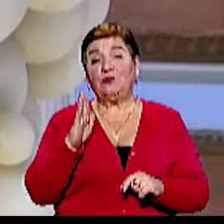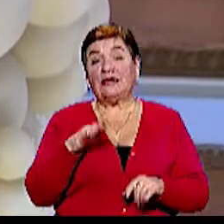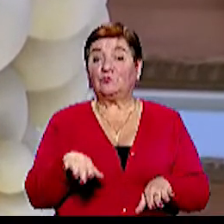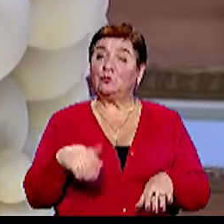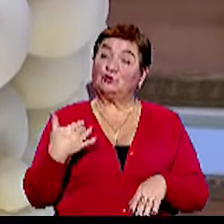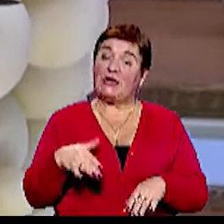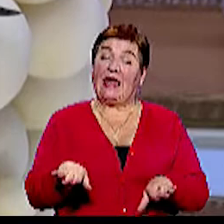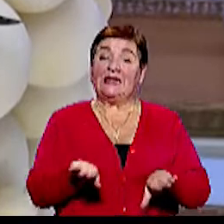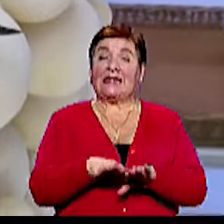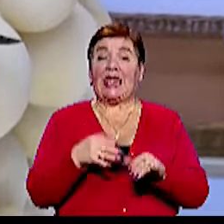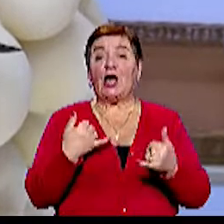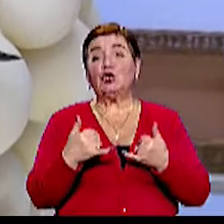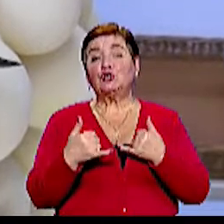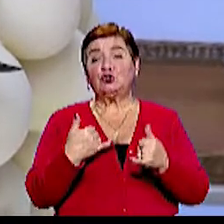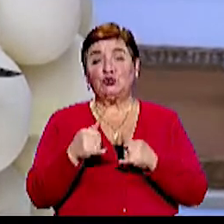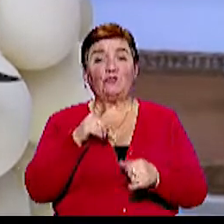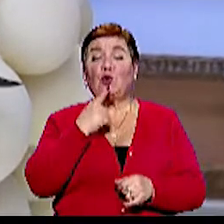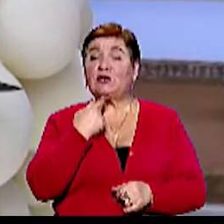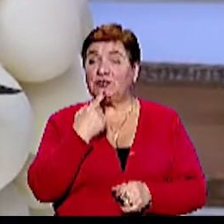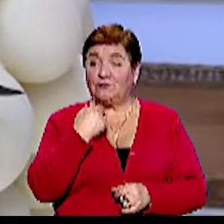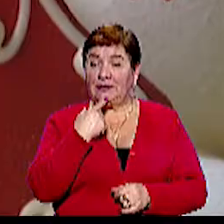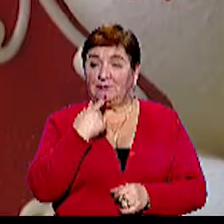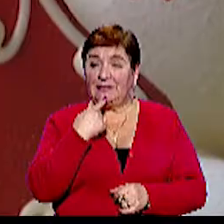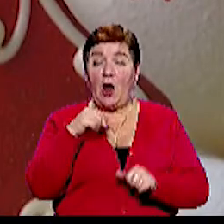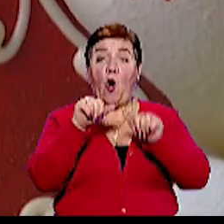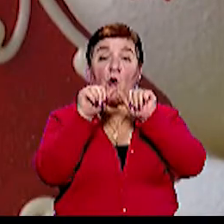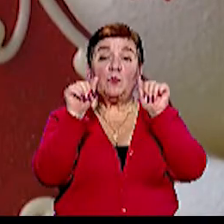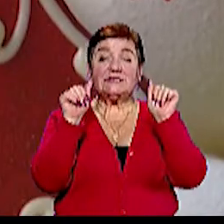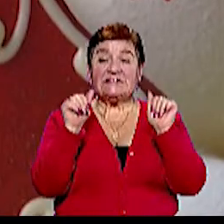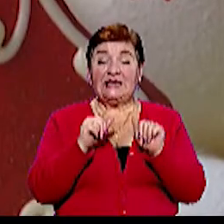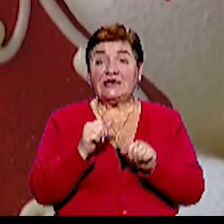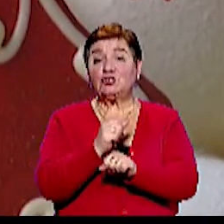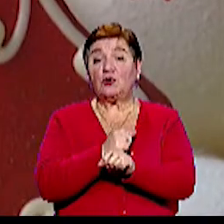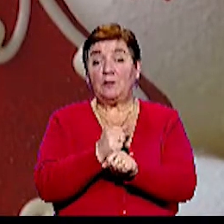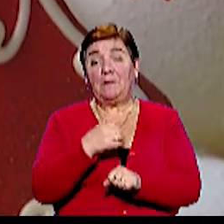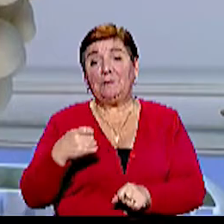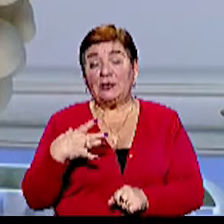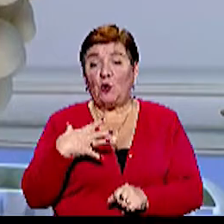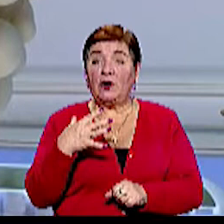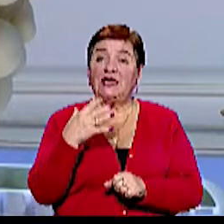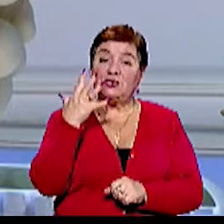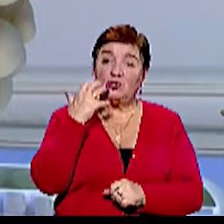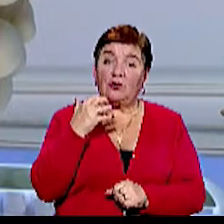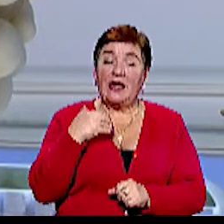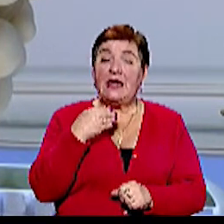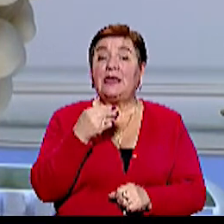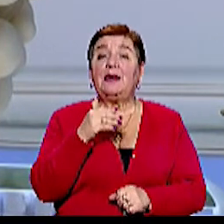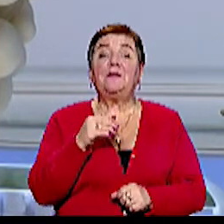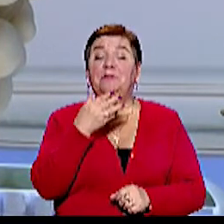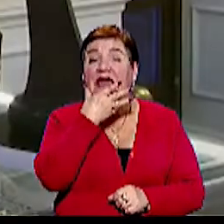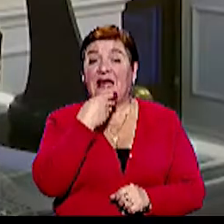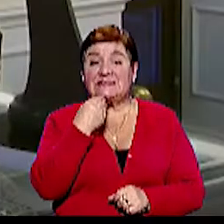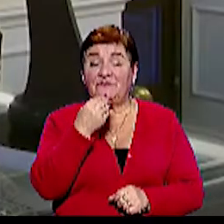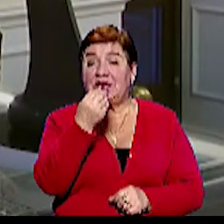таке жовто-красне. Композицію Валентин зробив із білого і чорного шоколаду та прикрасив новорічними їстівними